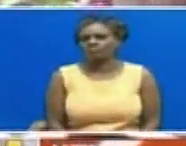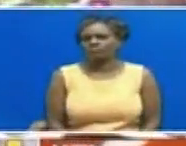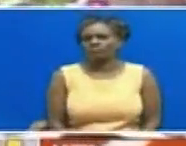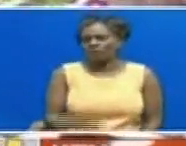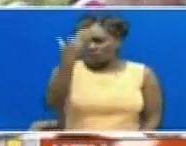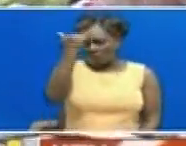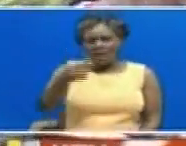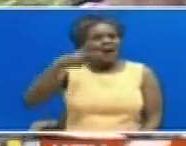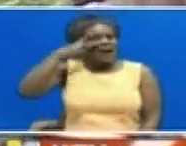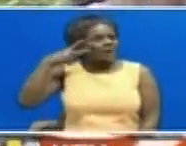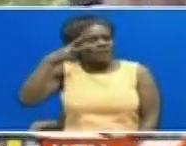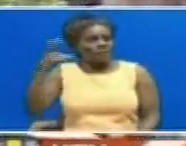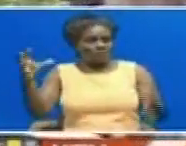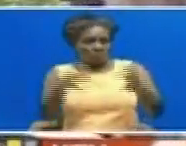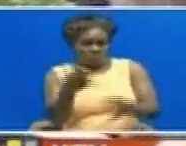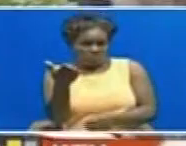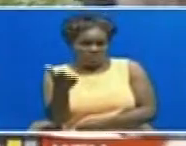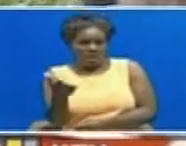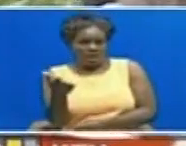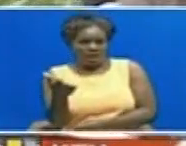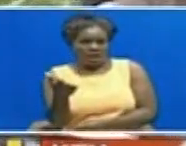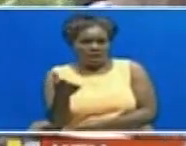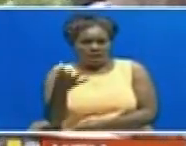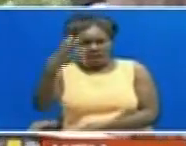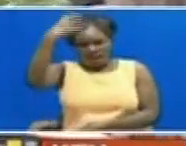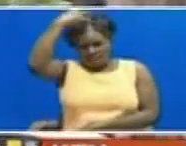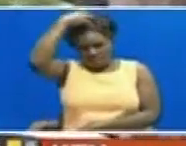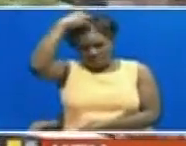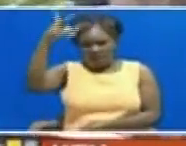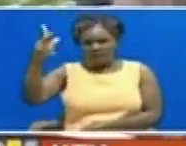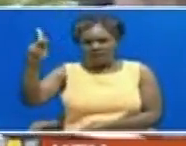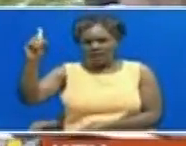because the Al-Shabaab who attacked Baure KDF camp,